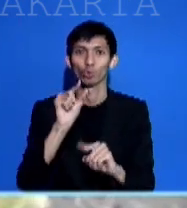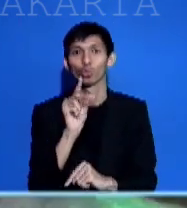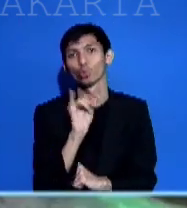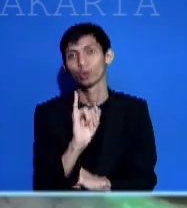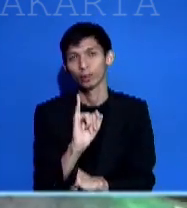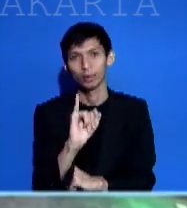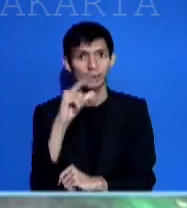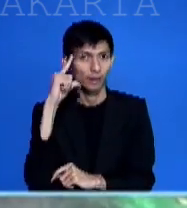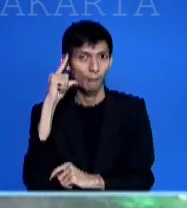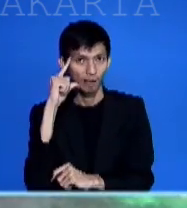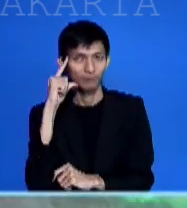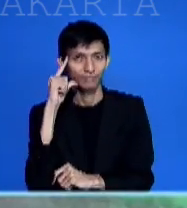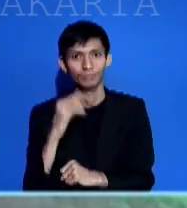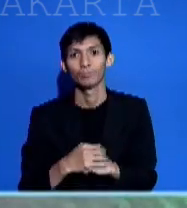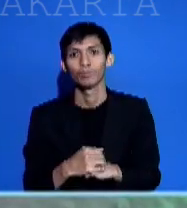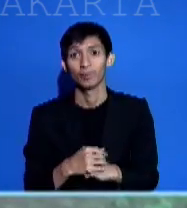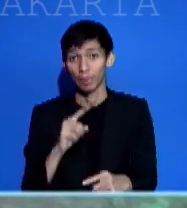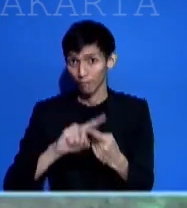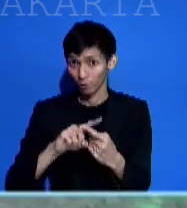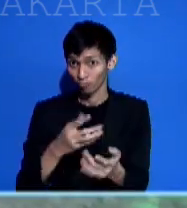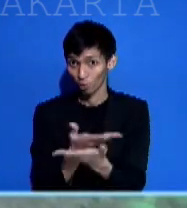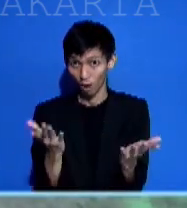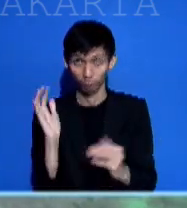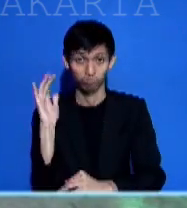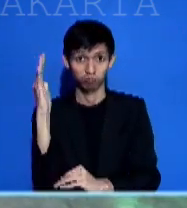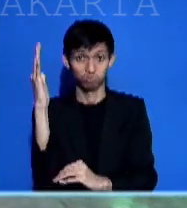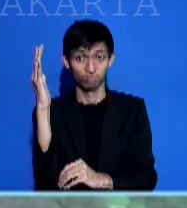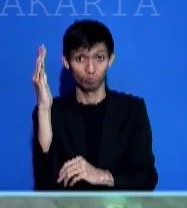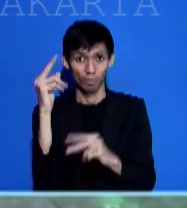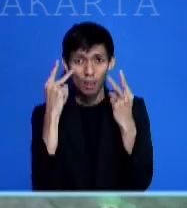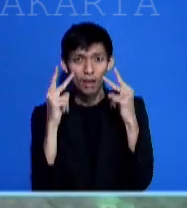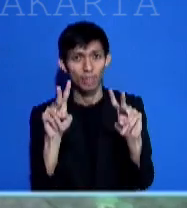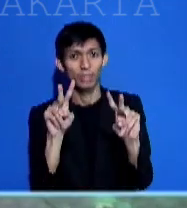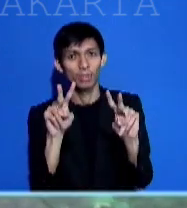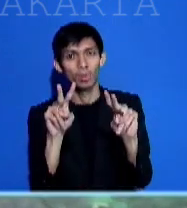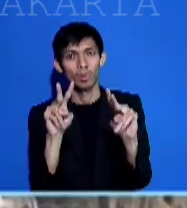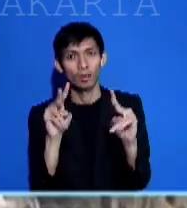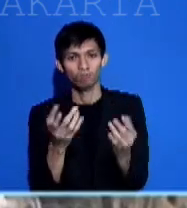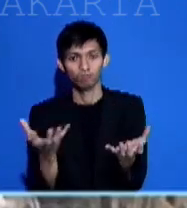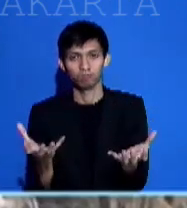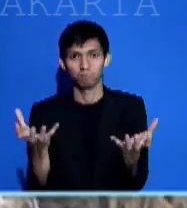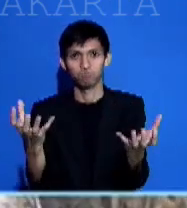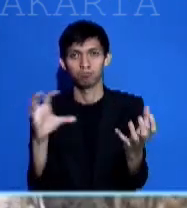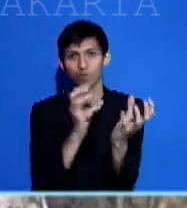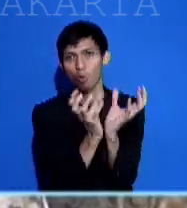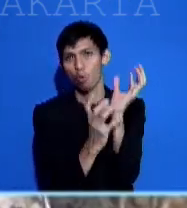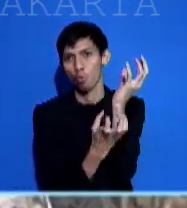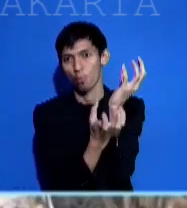dusjoc SAG amirsani Kebon salak madu ingkang k kan rapi Lan